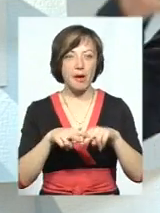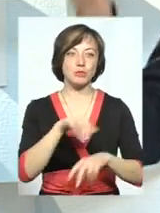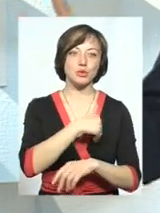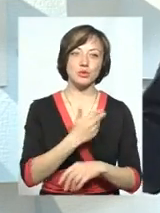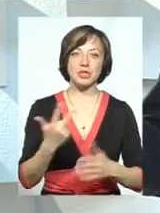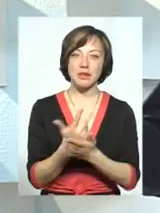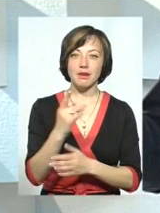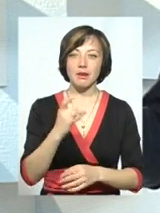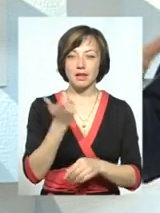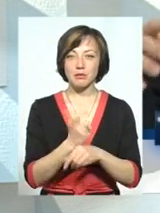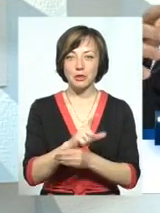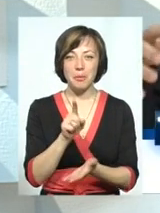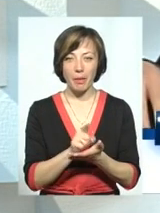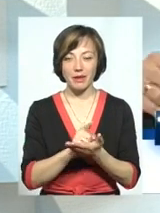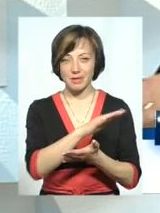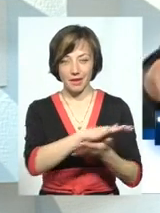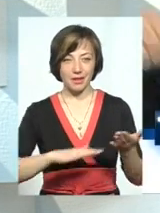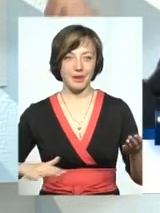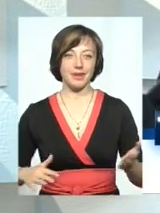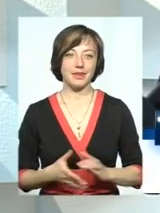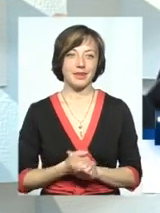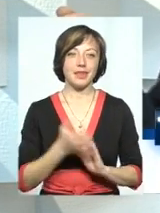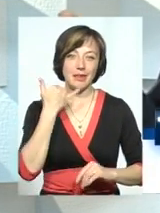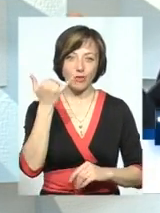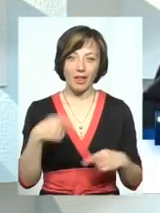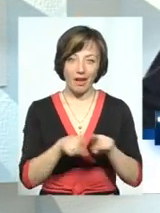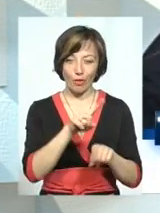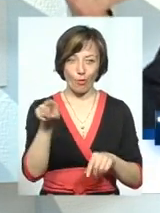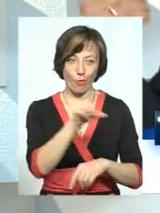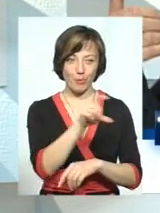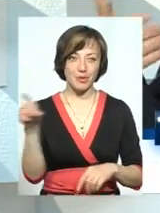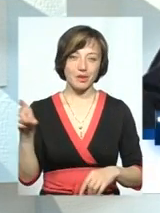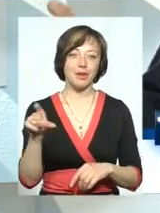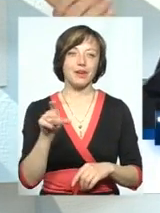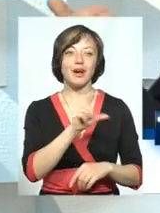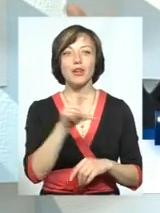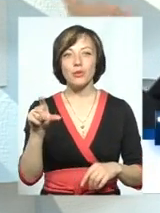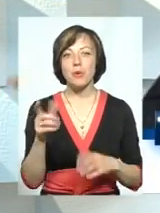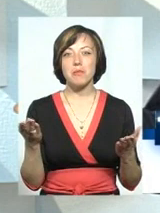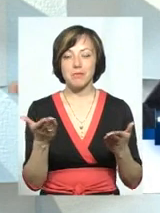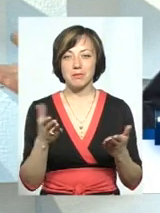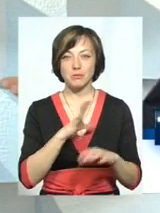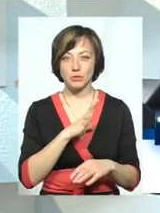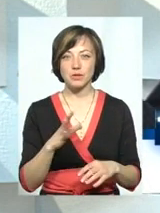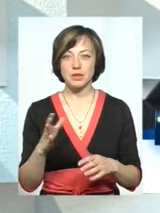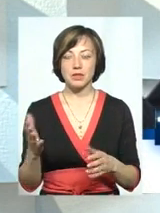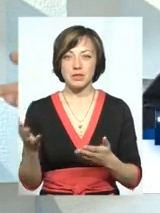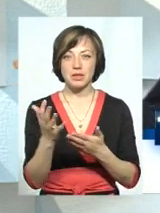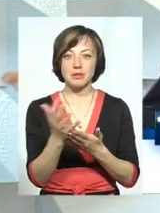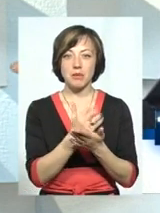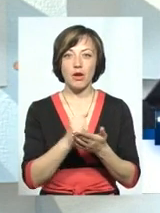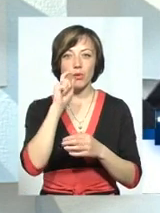хочете в три рази більшу пенсію і так далі. Тому, ну і телефонуйте на такий-то номер. Да? А номер був, який збирав на українську